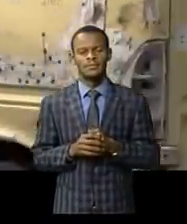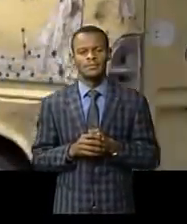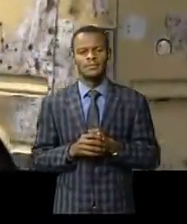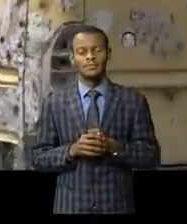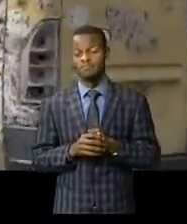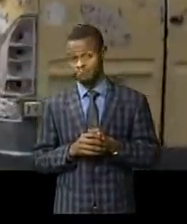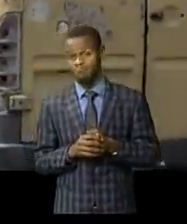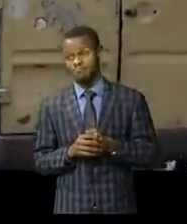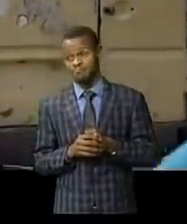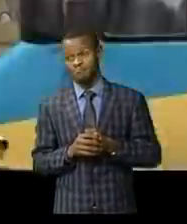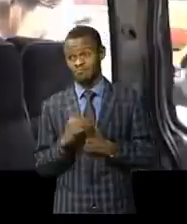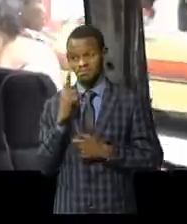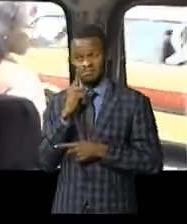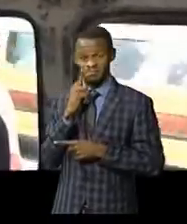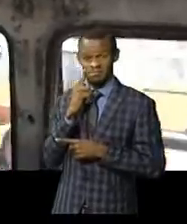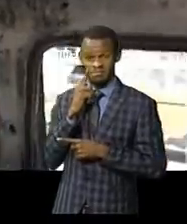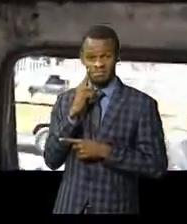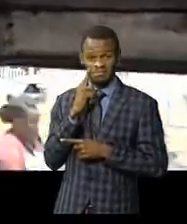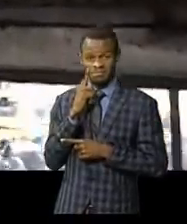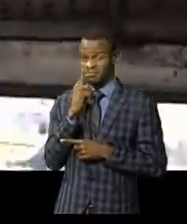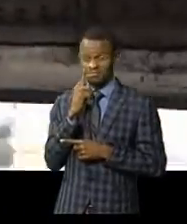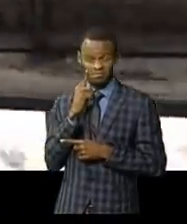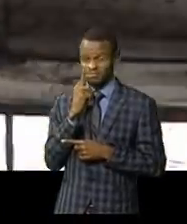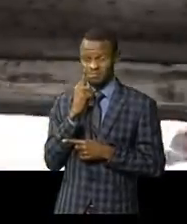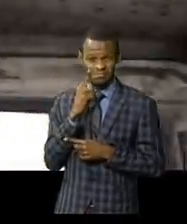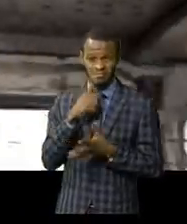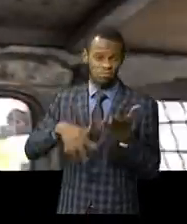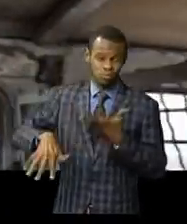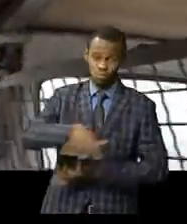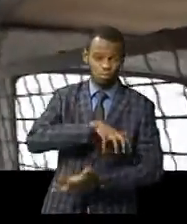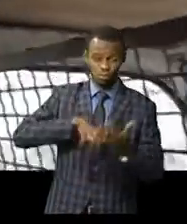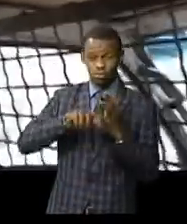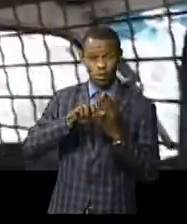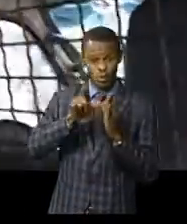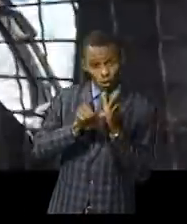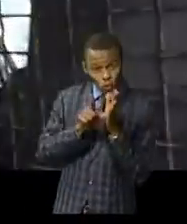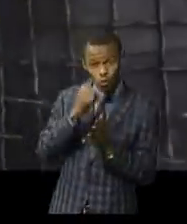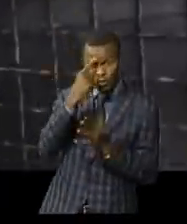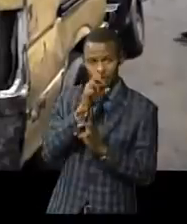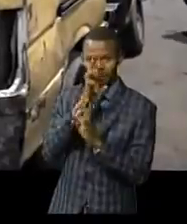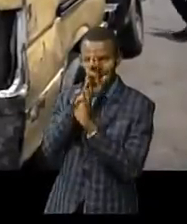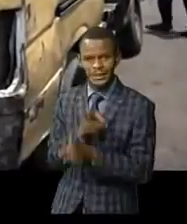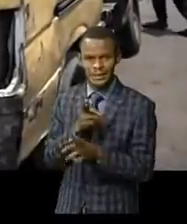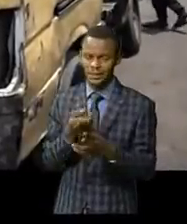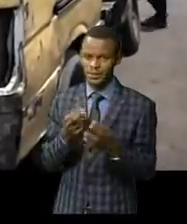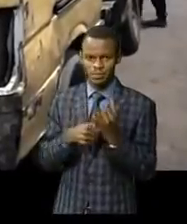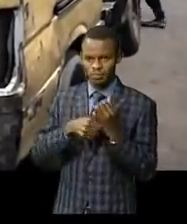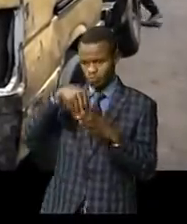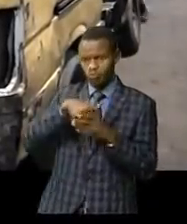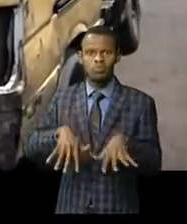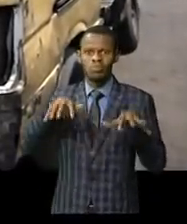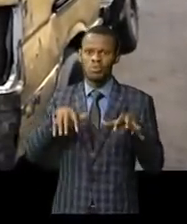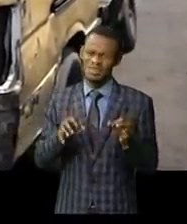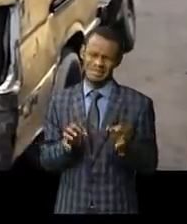On dirait dans une jungle. Pas de respect de normes en matière de transport en commun. Véhicule